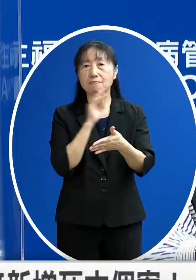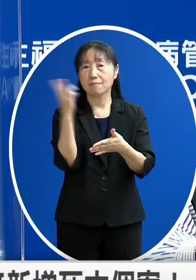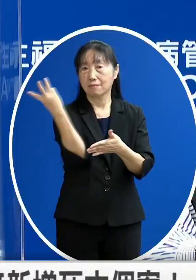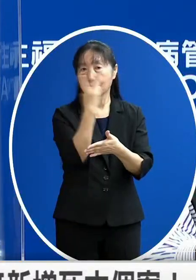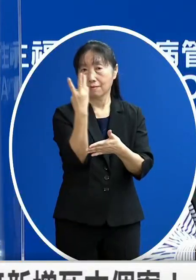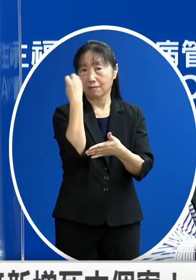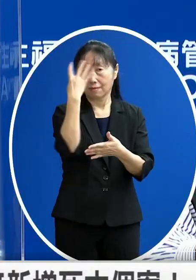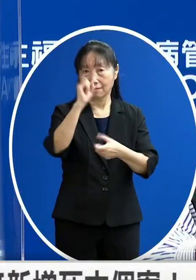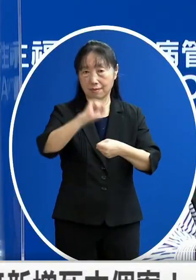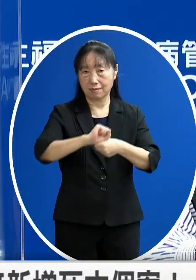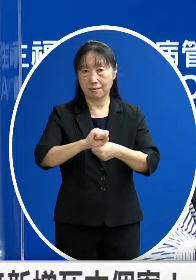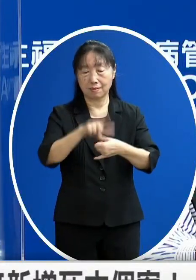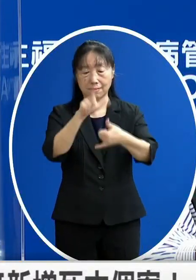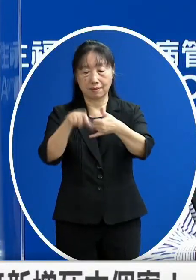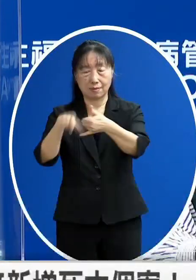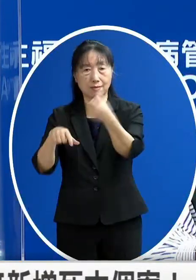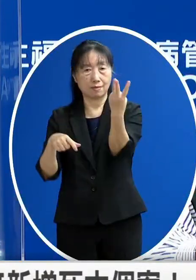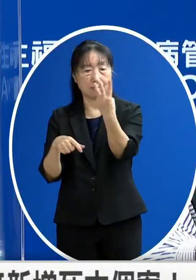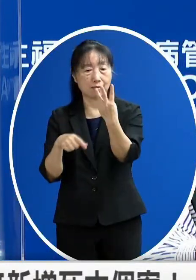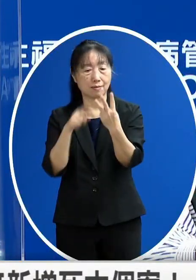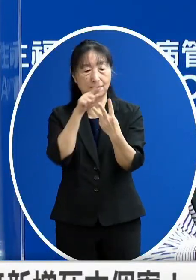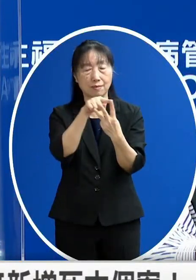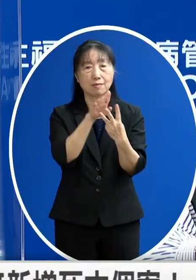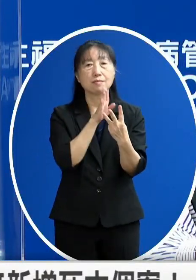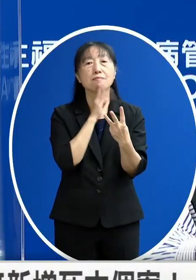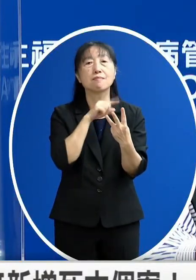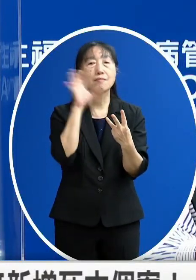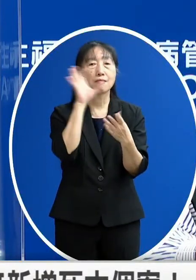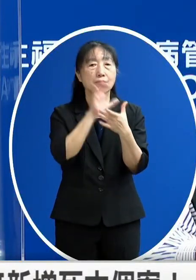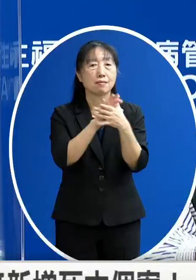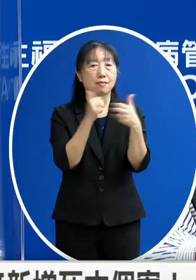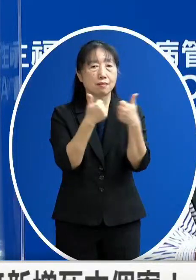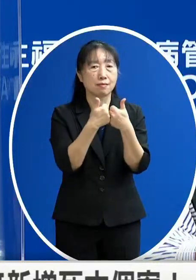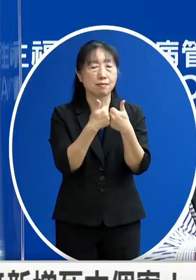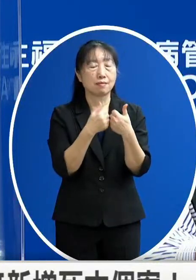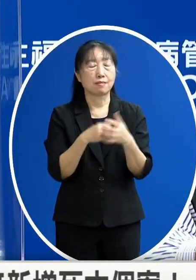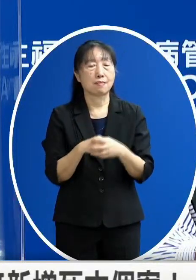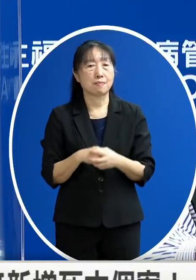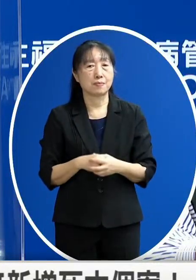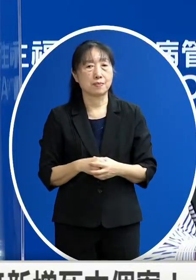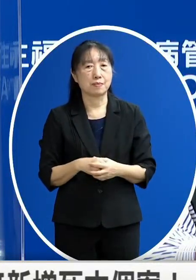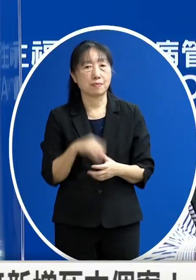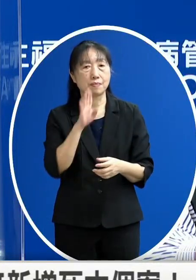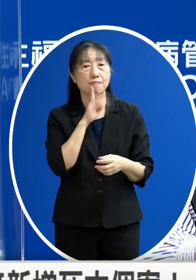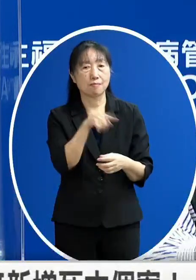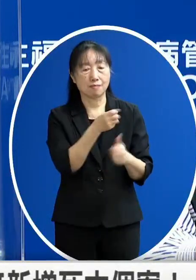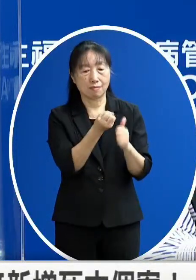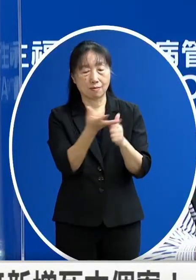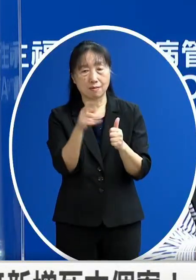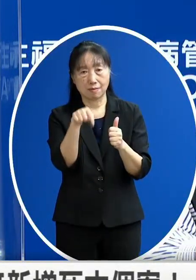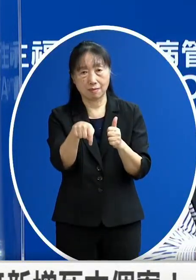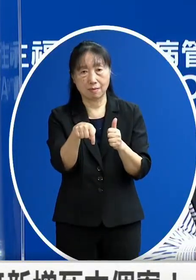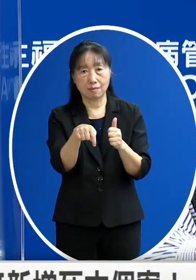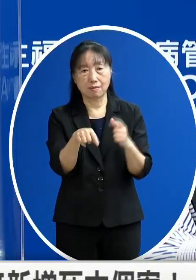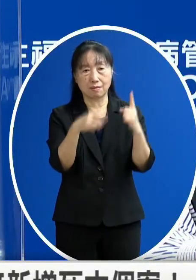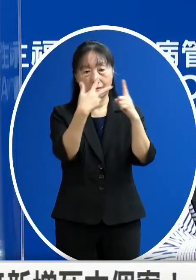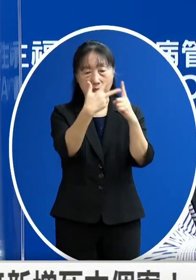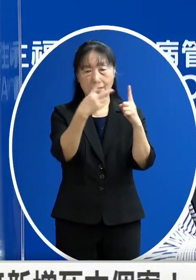新的案例哈，一个是从歌友会在歌友会 所延伸出来的。我们